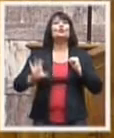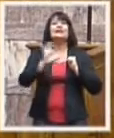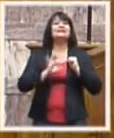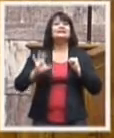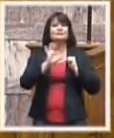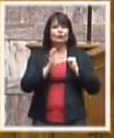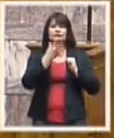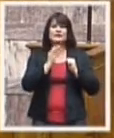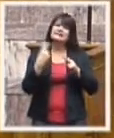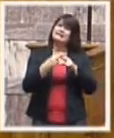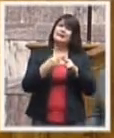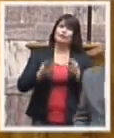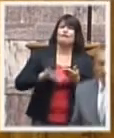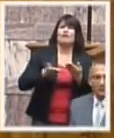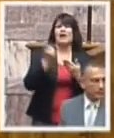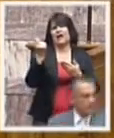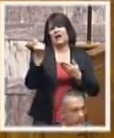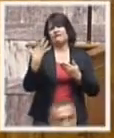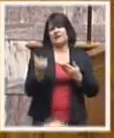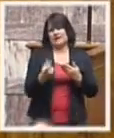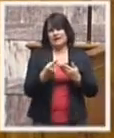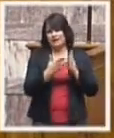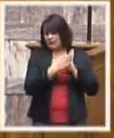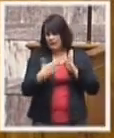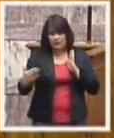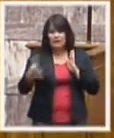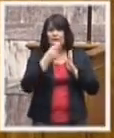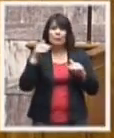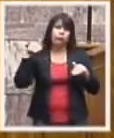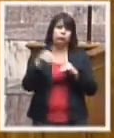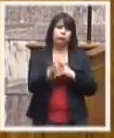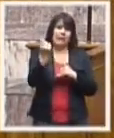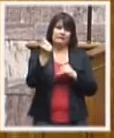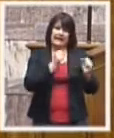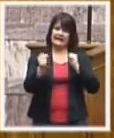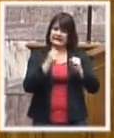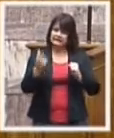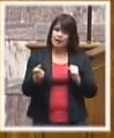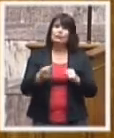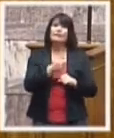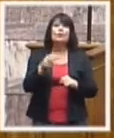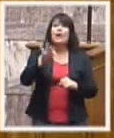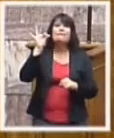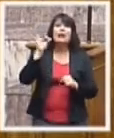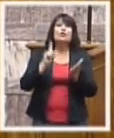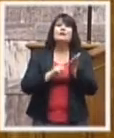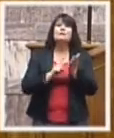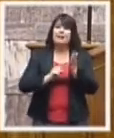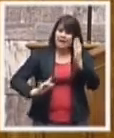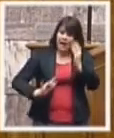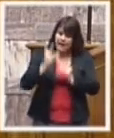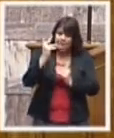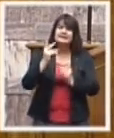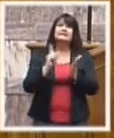μεγάλη βιομηχανία που όλοι πρέπει να δώσουμε προσοχή και διανύοντας μια περίοδο έντονης οικονομικής κρίσης, έχουμε μόνο μια επιλογή για να οδηγηθούμε σε ανάπτυξη,